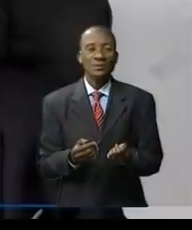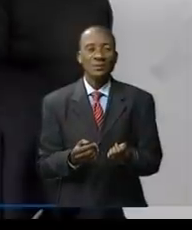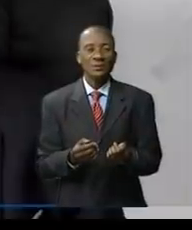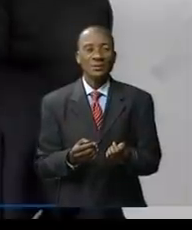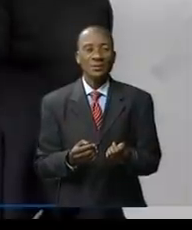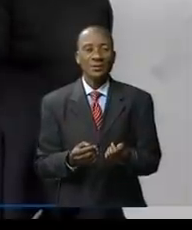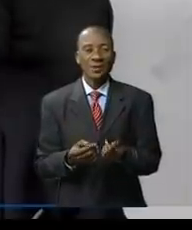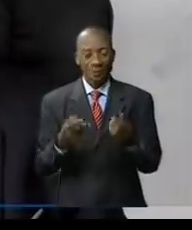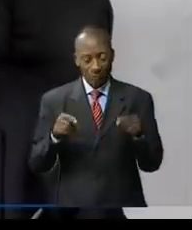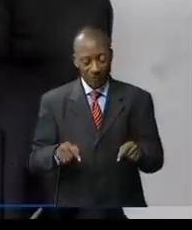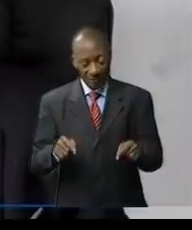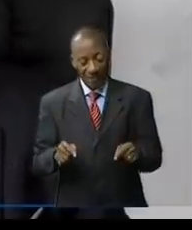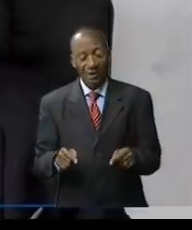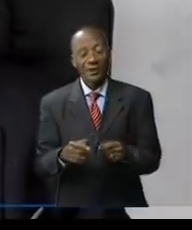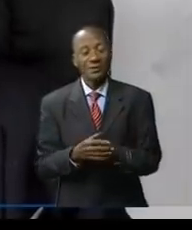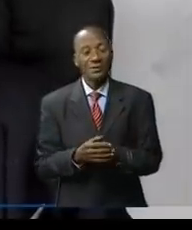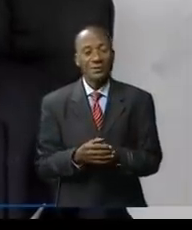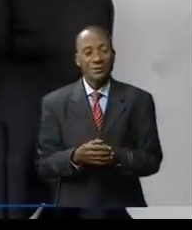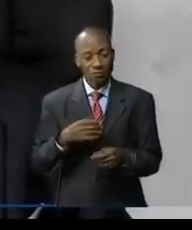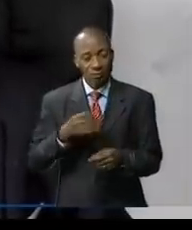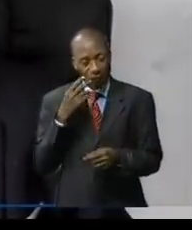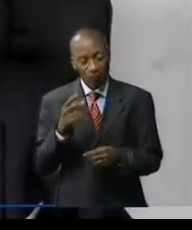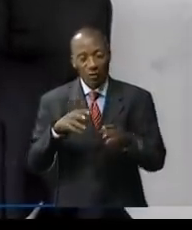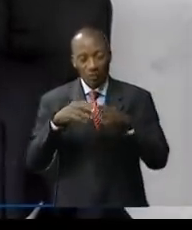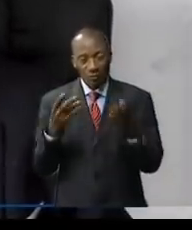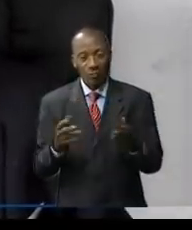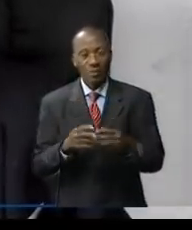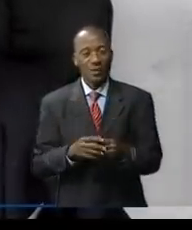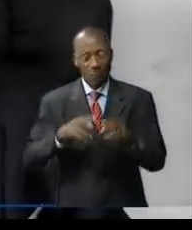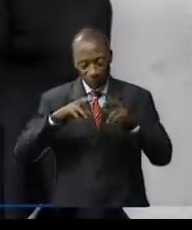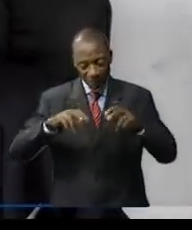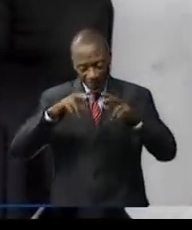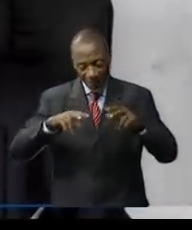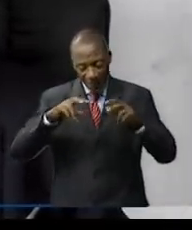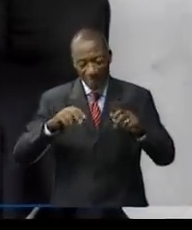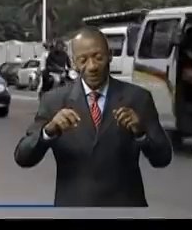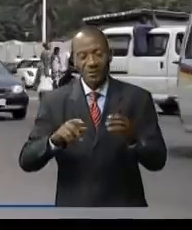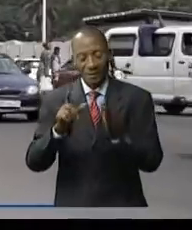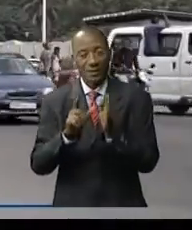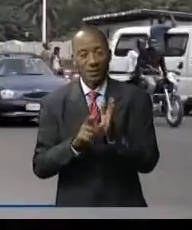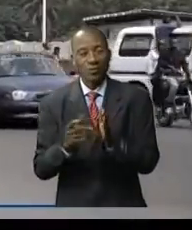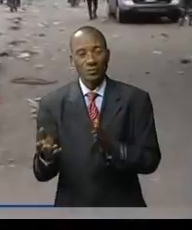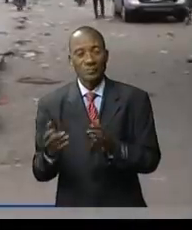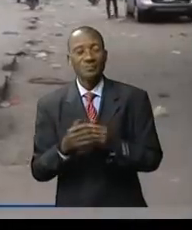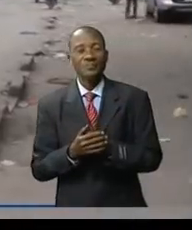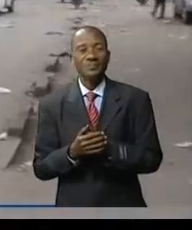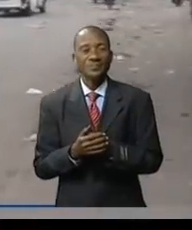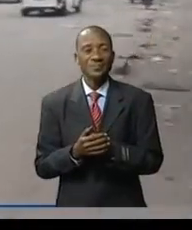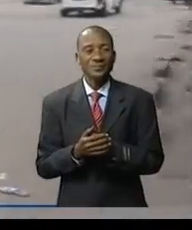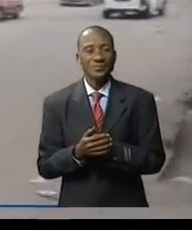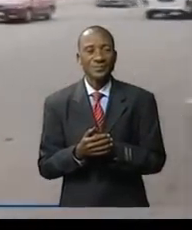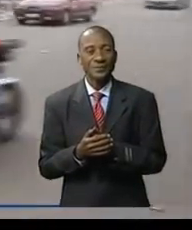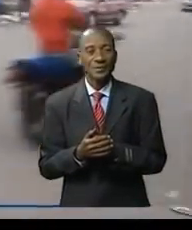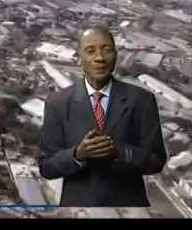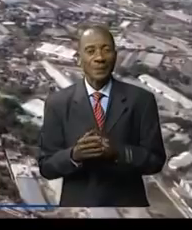les conditionnalités pour jouir de l'éligibilité dans les hautes fonctions. Une proposition de loi portée par